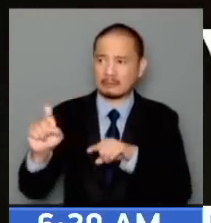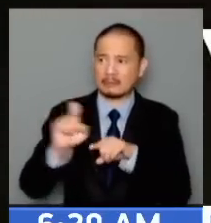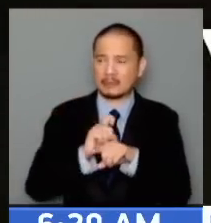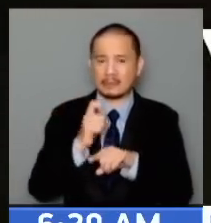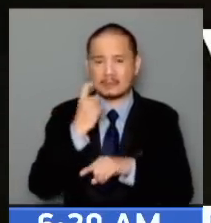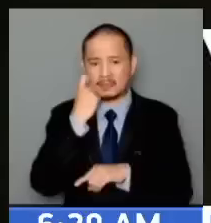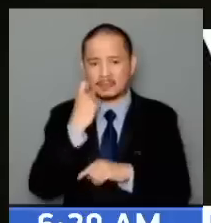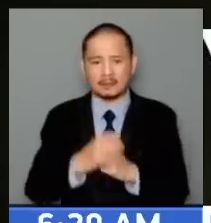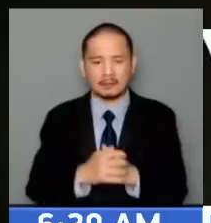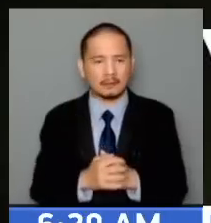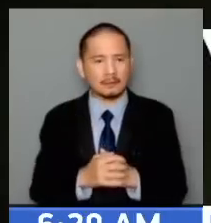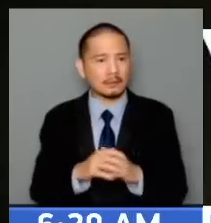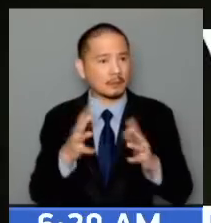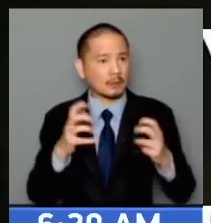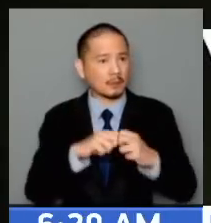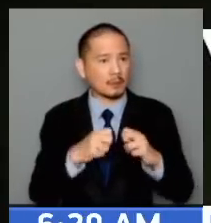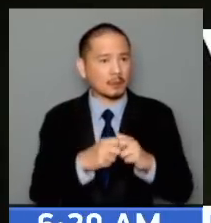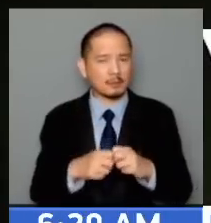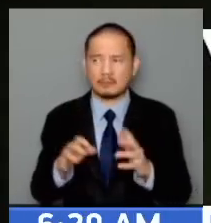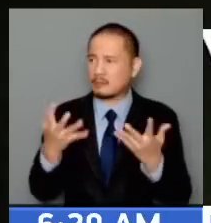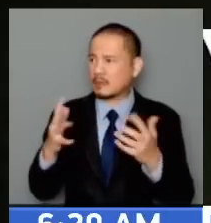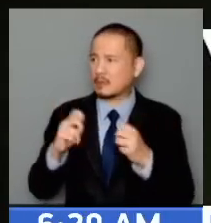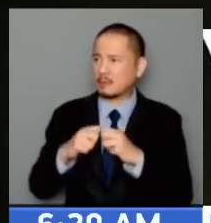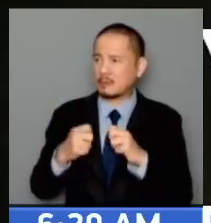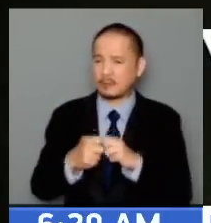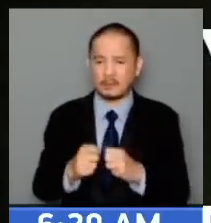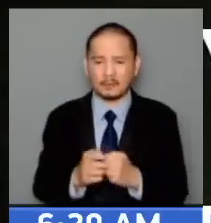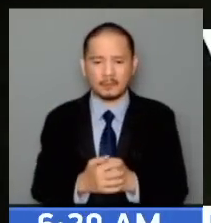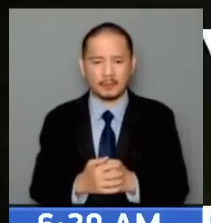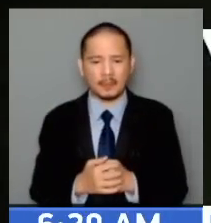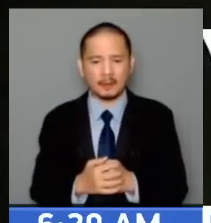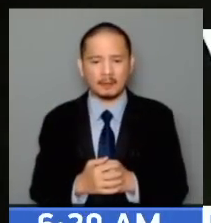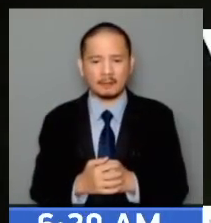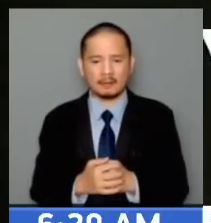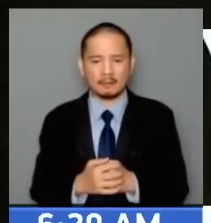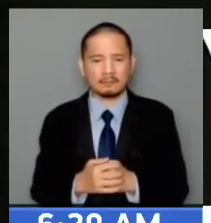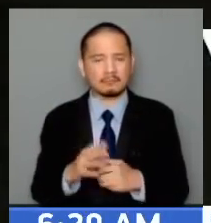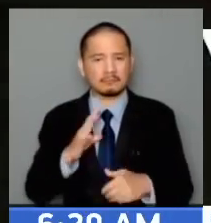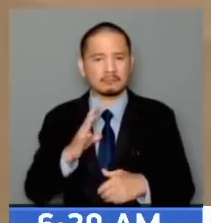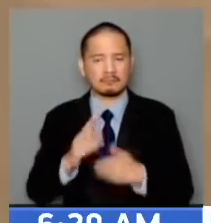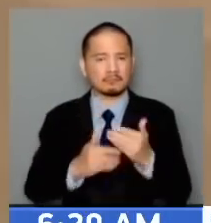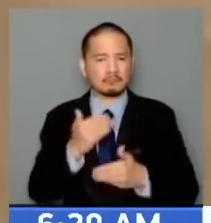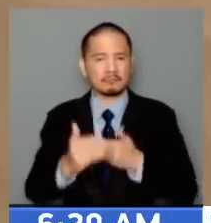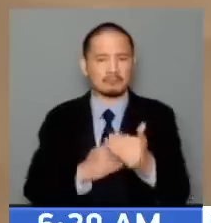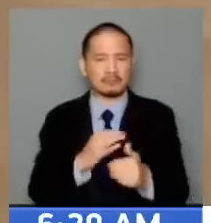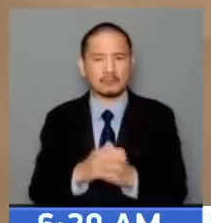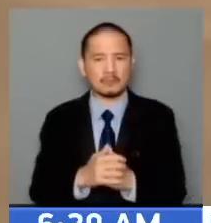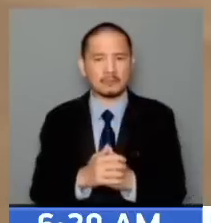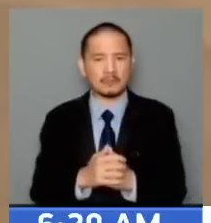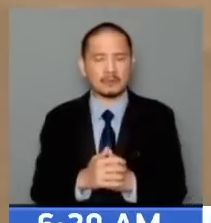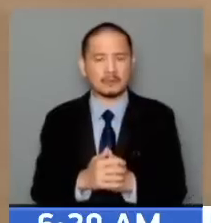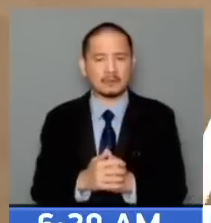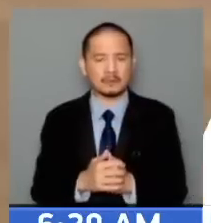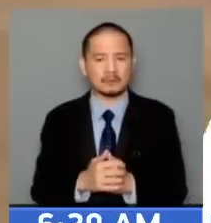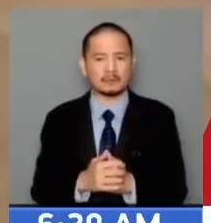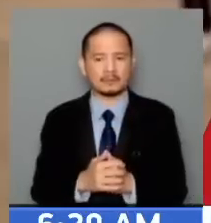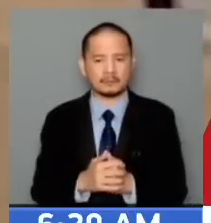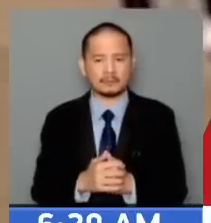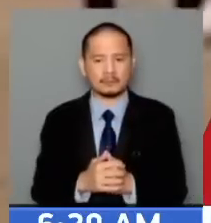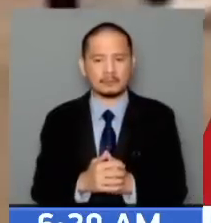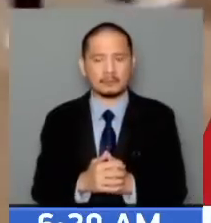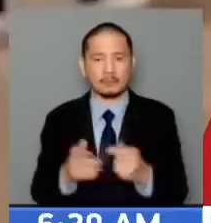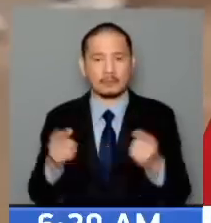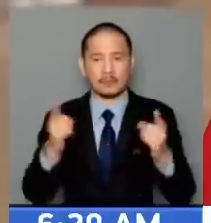Wala. Mo nang kaganinang buntag na kulbaan ko aga kung anak ko mang kauli. Sa hot pursuit operation ng